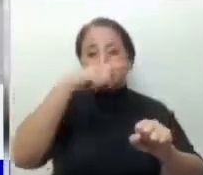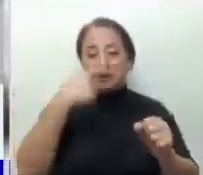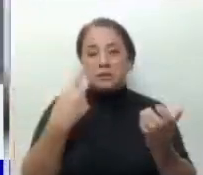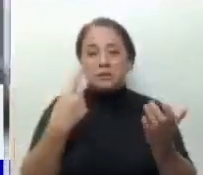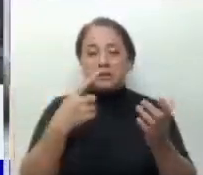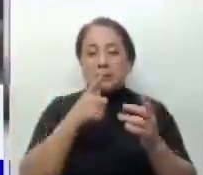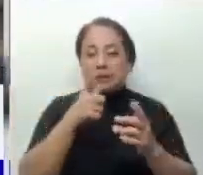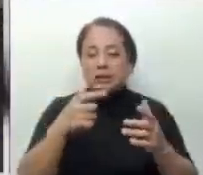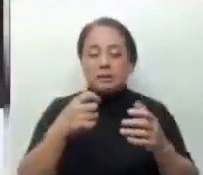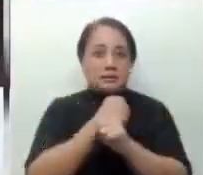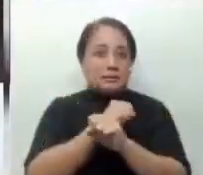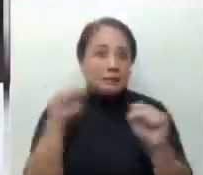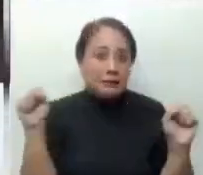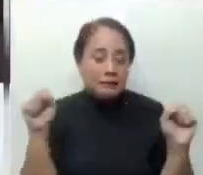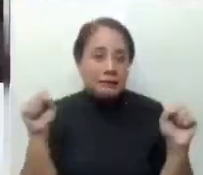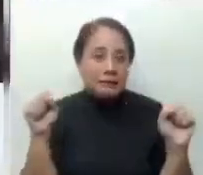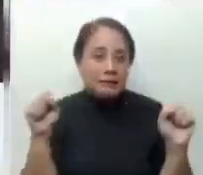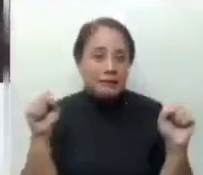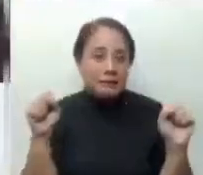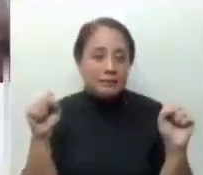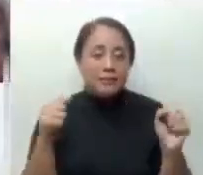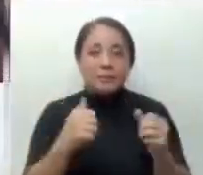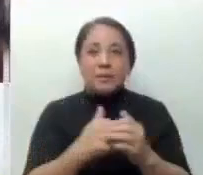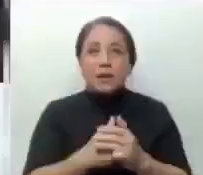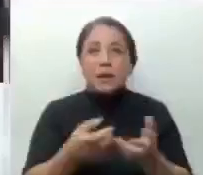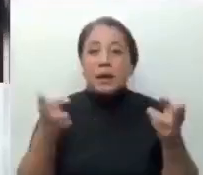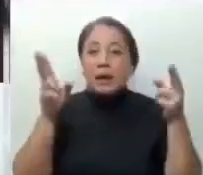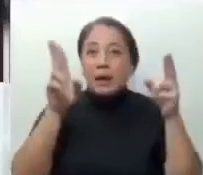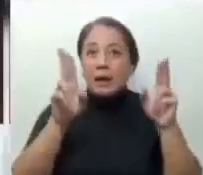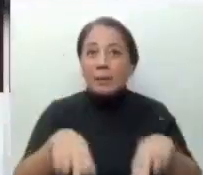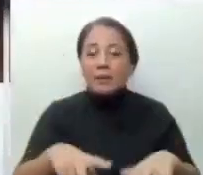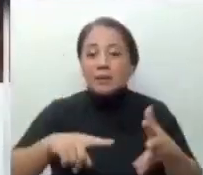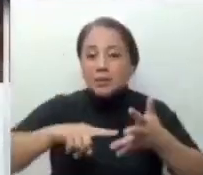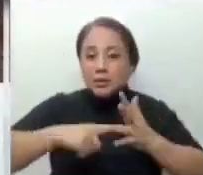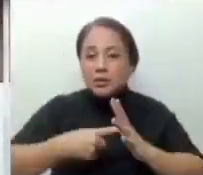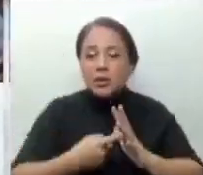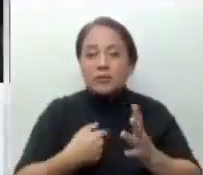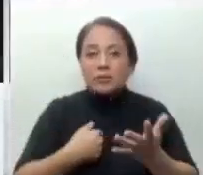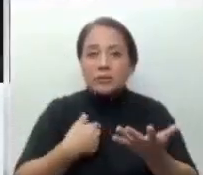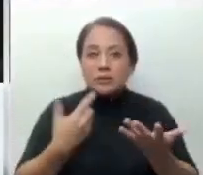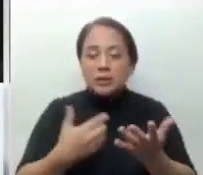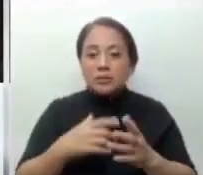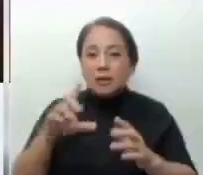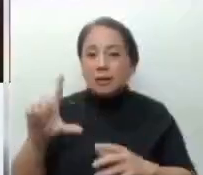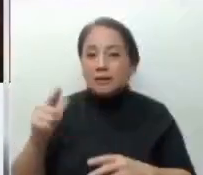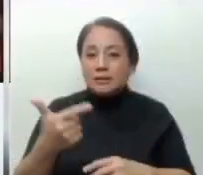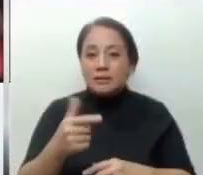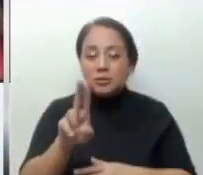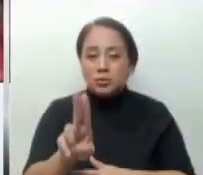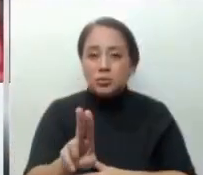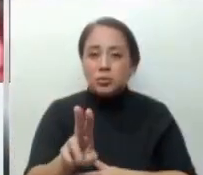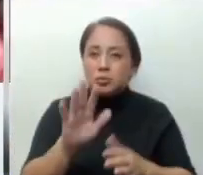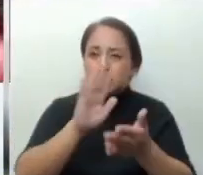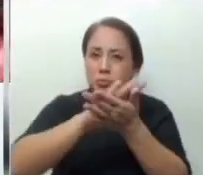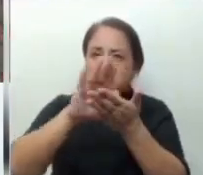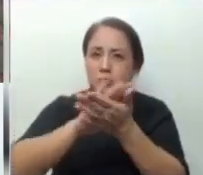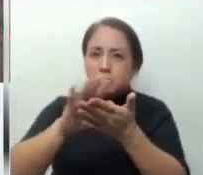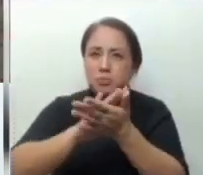siya. Ang insidente yun ang nag-imit siya para maging aktibo ang LGU sa paglilinis sa mga spaghetti